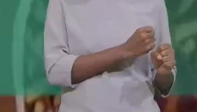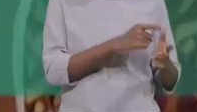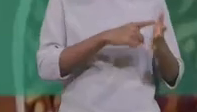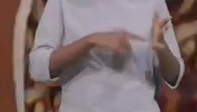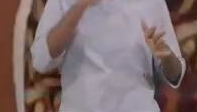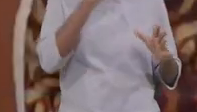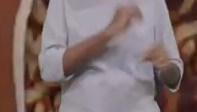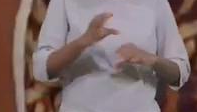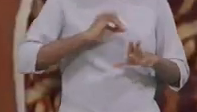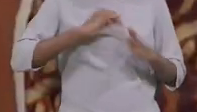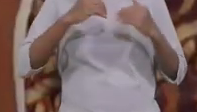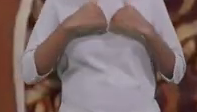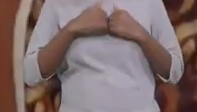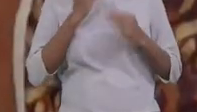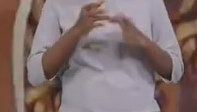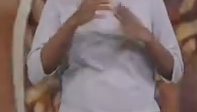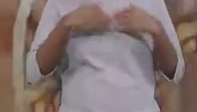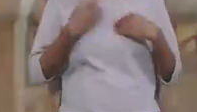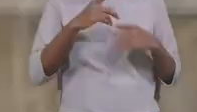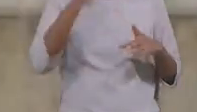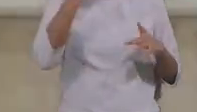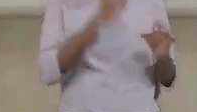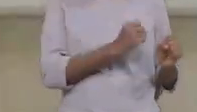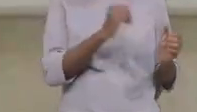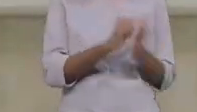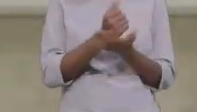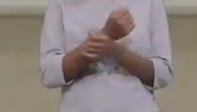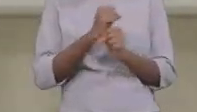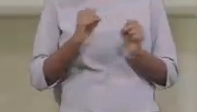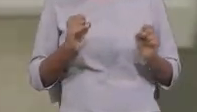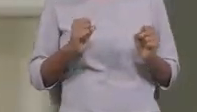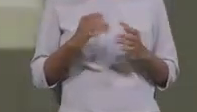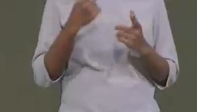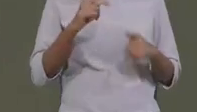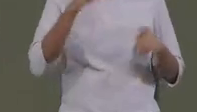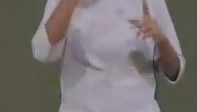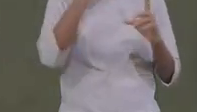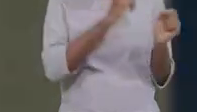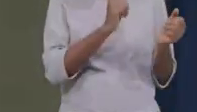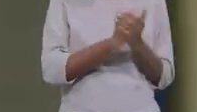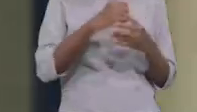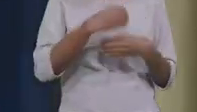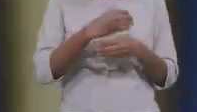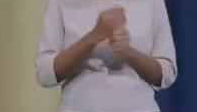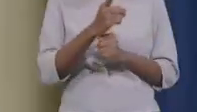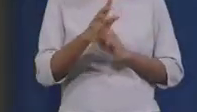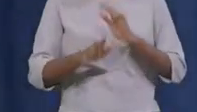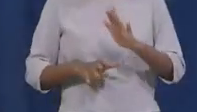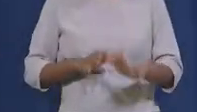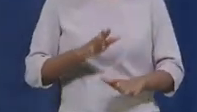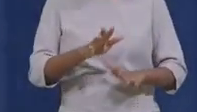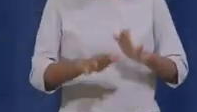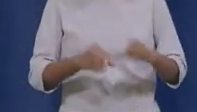Quelle foi est-ce que j'ai? Si tu as la foi qui sauve, la foi qui